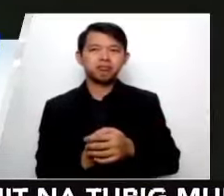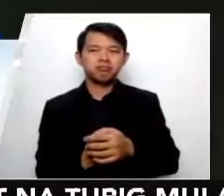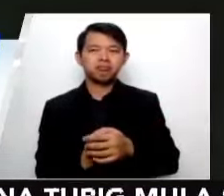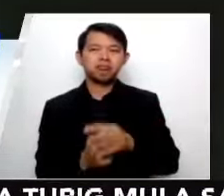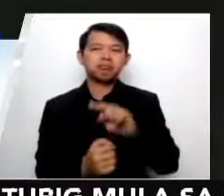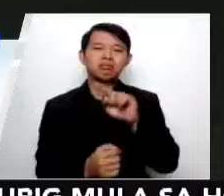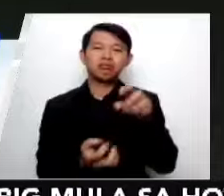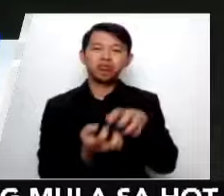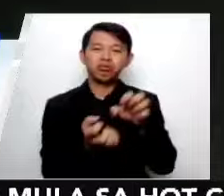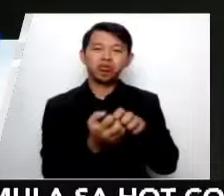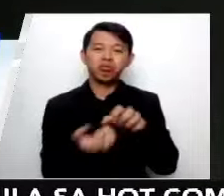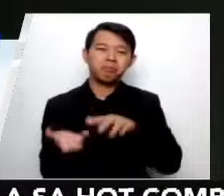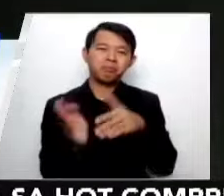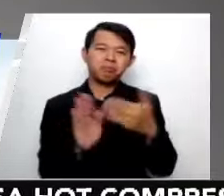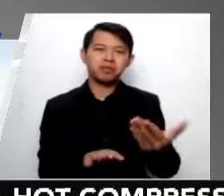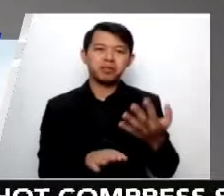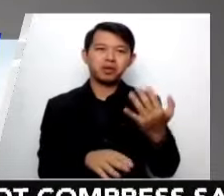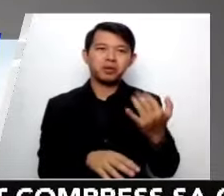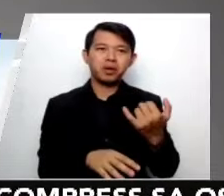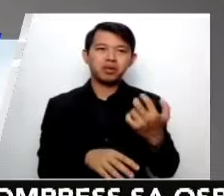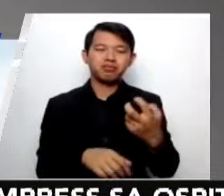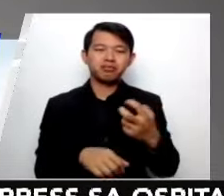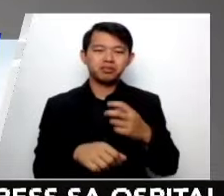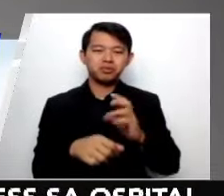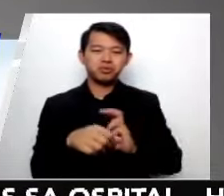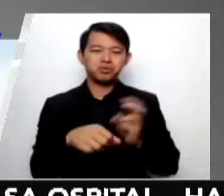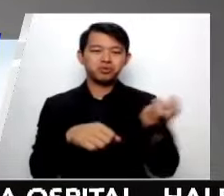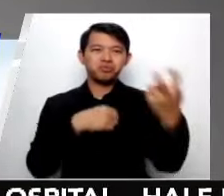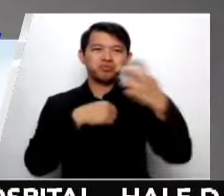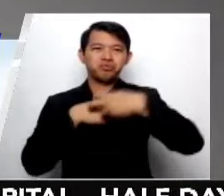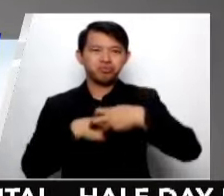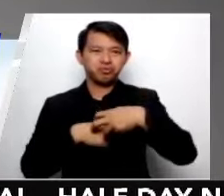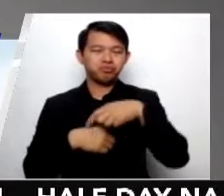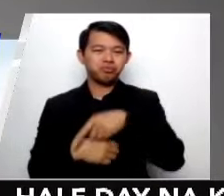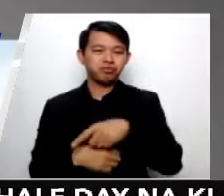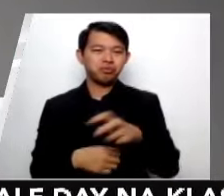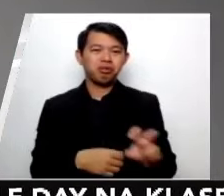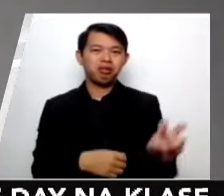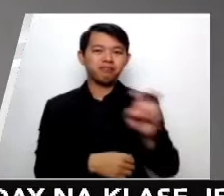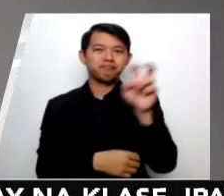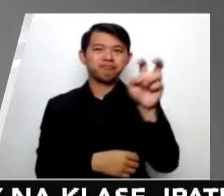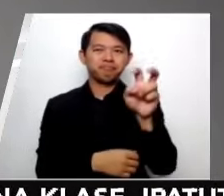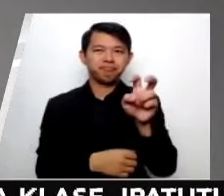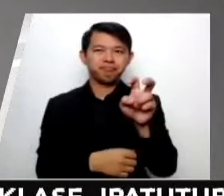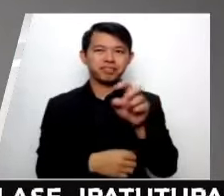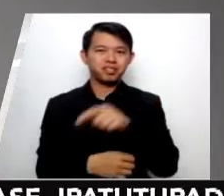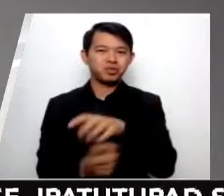Nasawi siya matapos tingkisin at kagatin ng mahigit 2 metrong haba ng ahas.